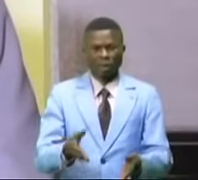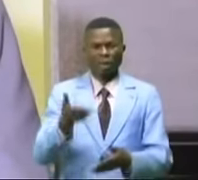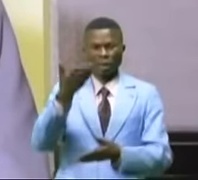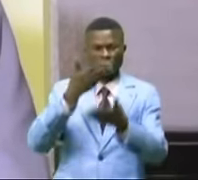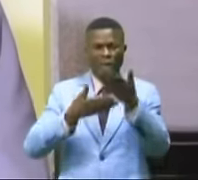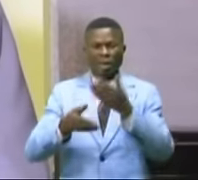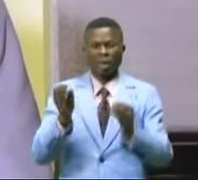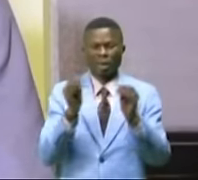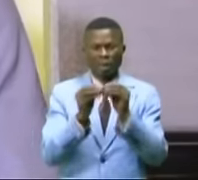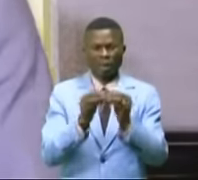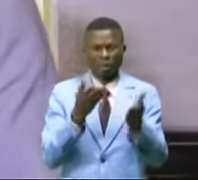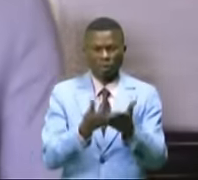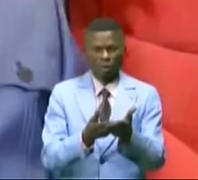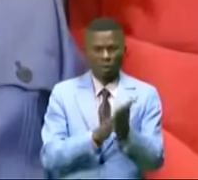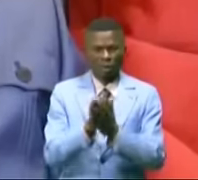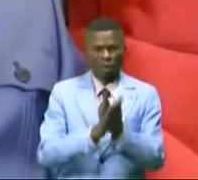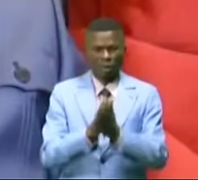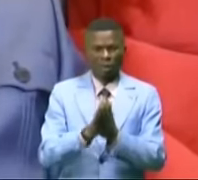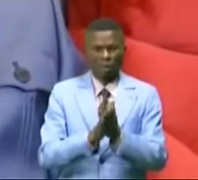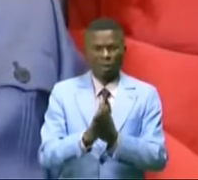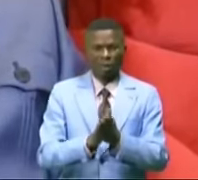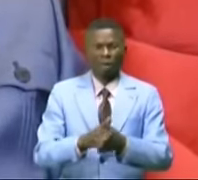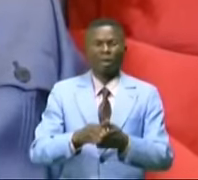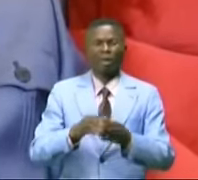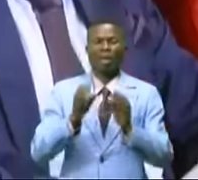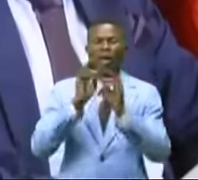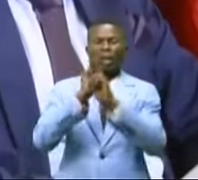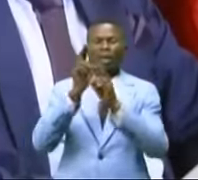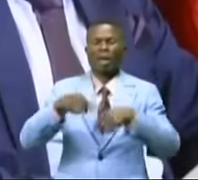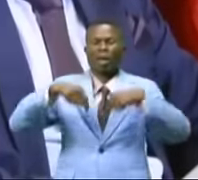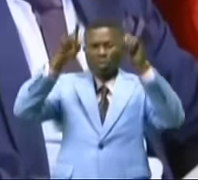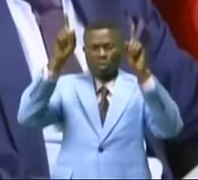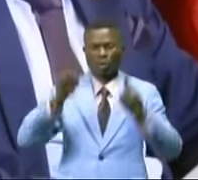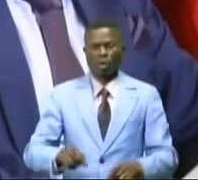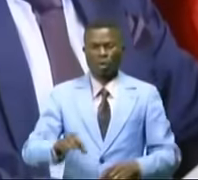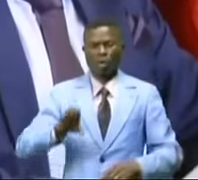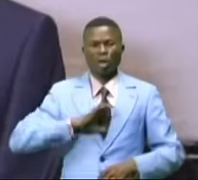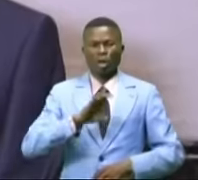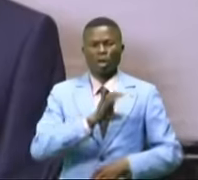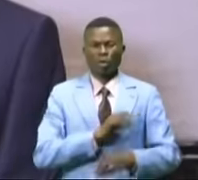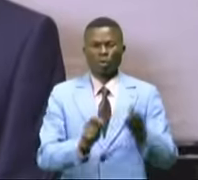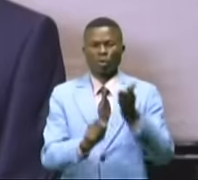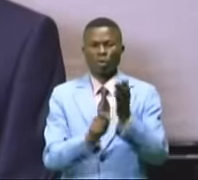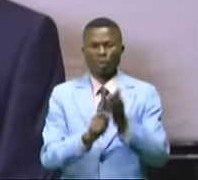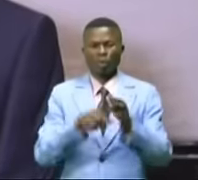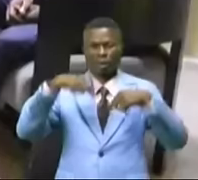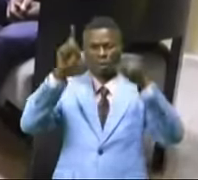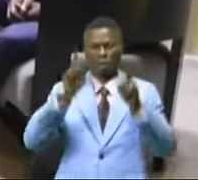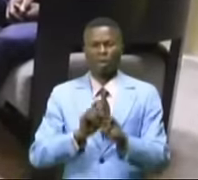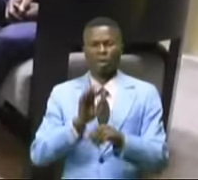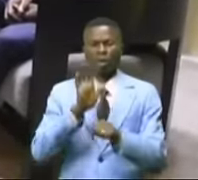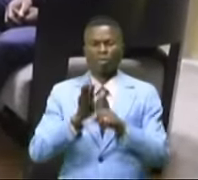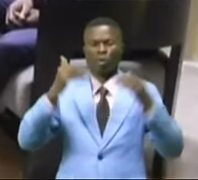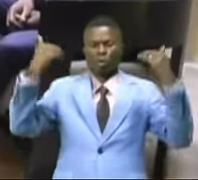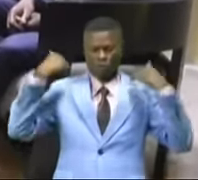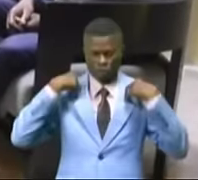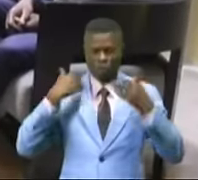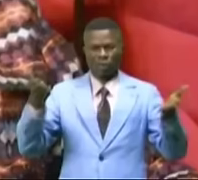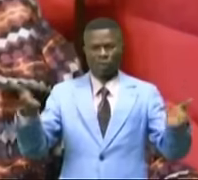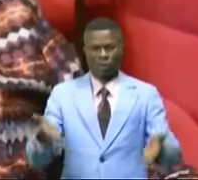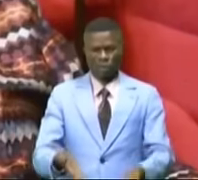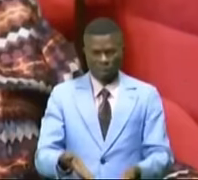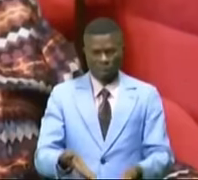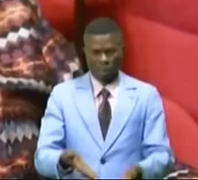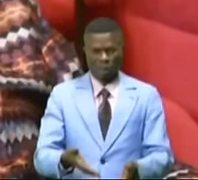de séjour étaient consacrés à la réunion annuelle du comité technique élargi avec la participation du comité de gestion de cet établissement